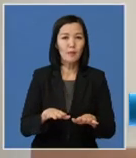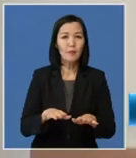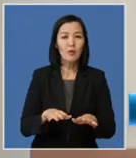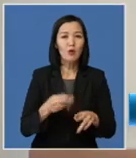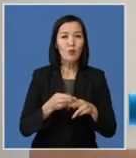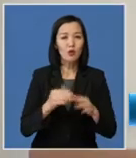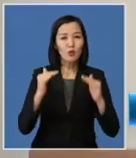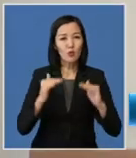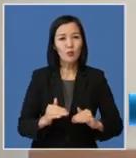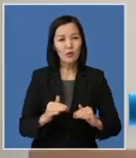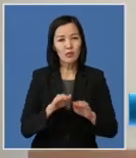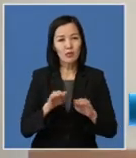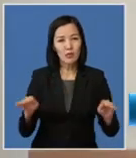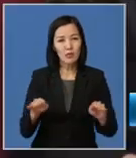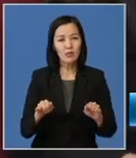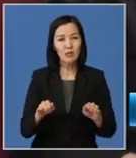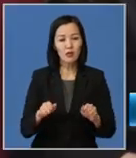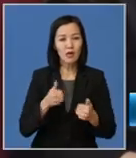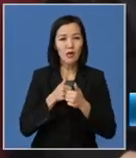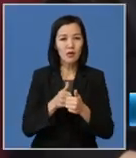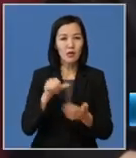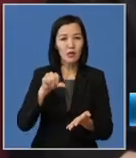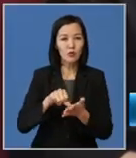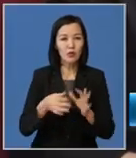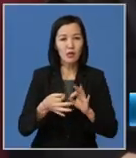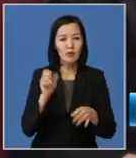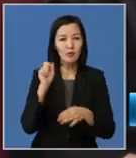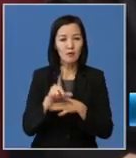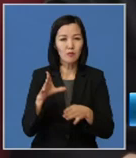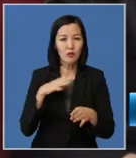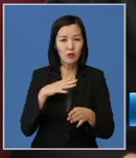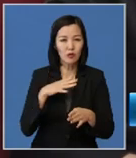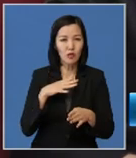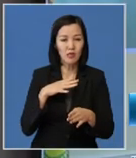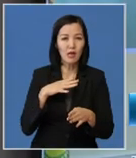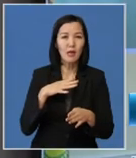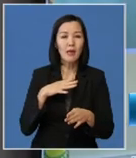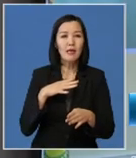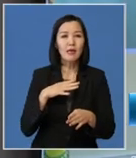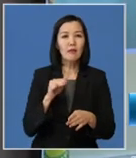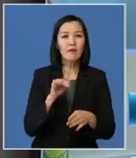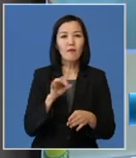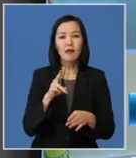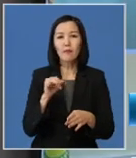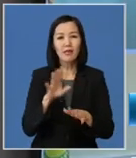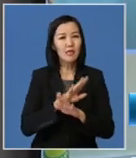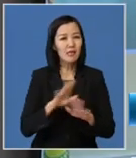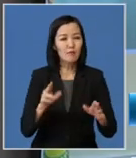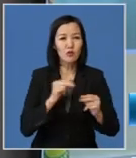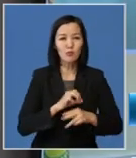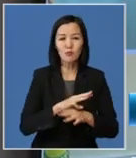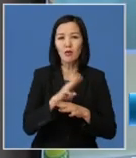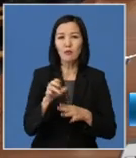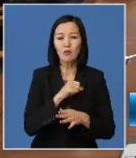тым төмен көрсеткіш. Сондықтан Ләззат Махатұлы қатысушыларға нақты тапсырмалар жүктеді. Яғни формальды емес жұмыспен қамтығандарды